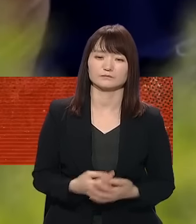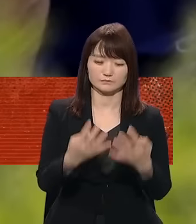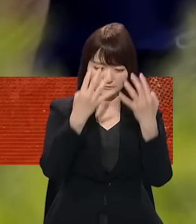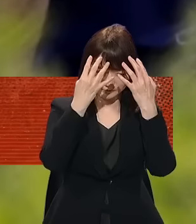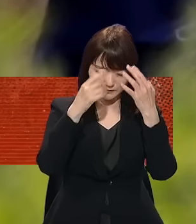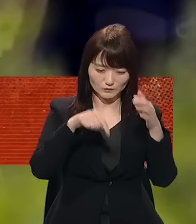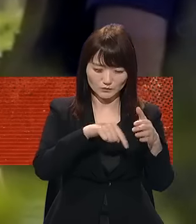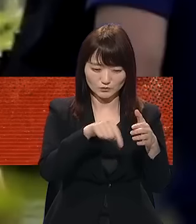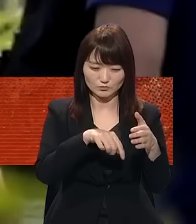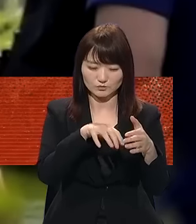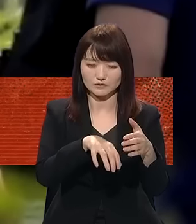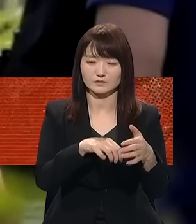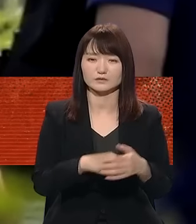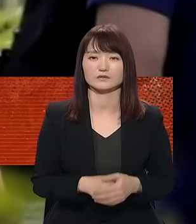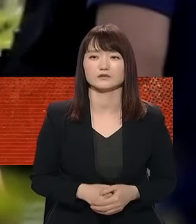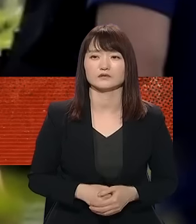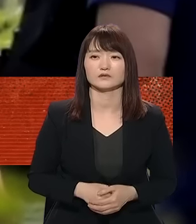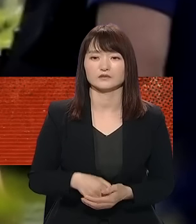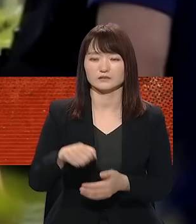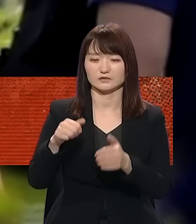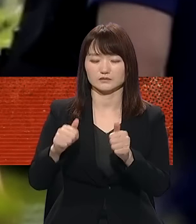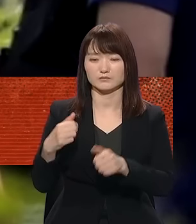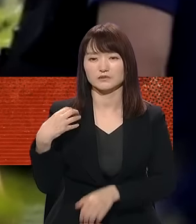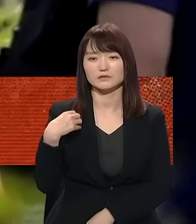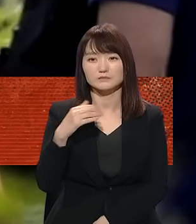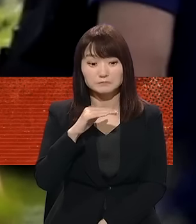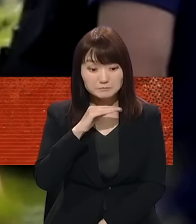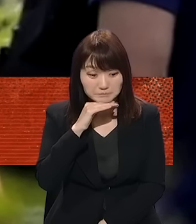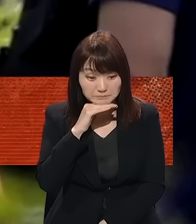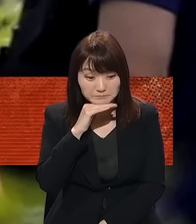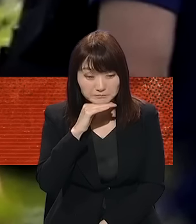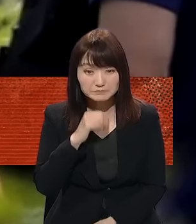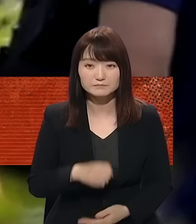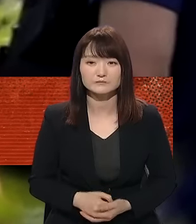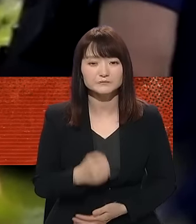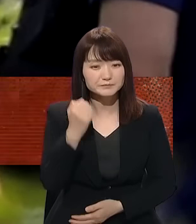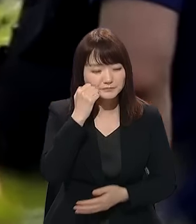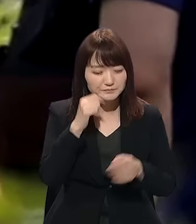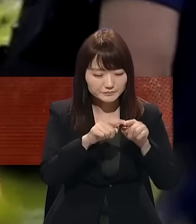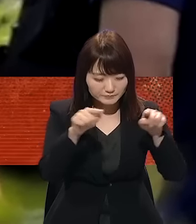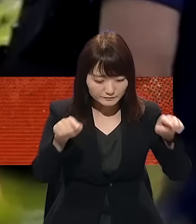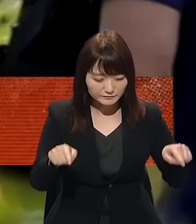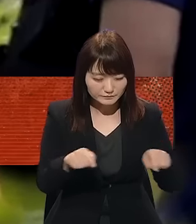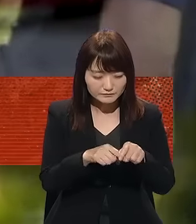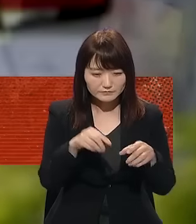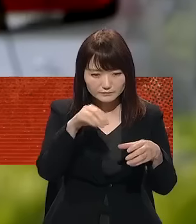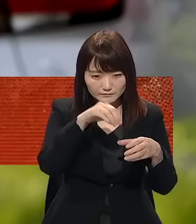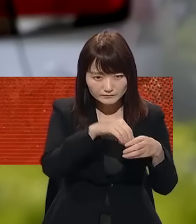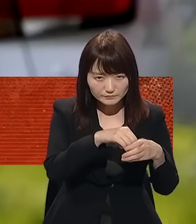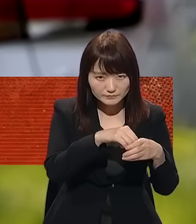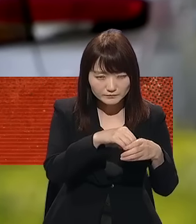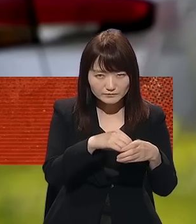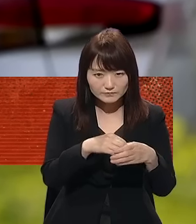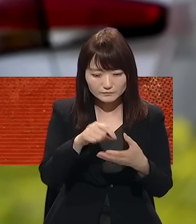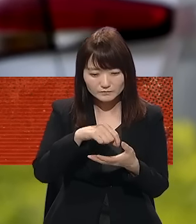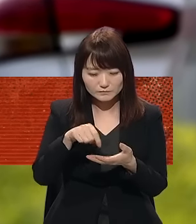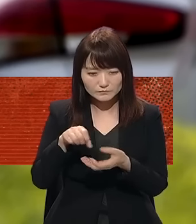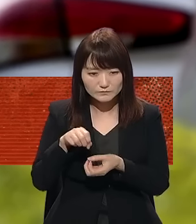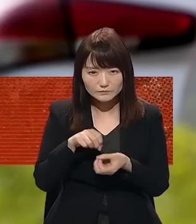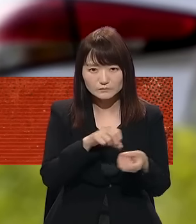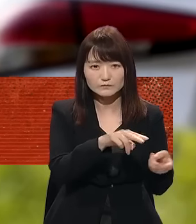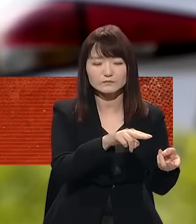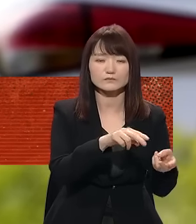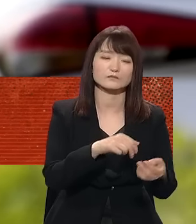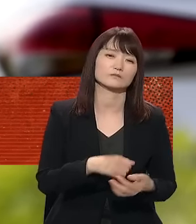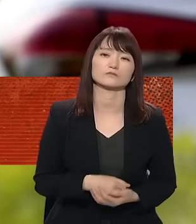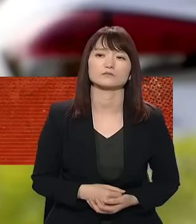안에서도 구치소 안에서 재판 받으려고 기다리면서도 몰래 이렇게 과자 상자에 숨겨서이 남자친구에게 남자친구의 권씨에게 쪽지를 보냈습니다 그